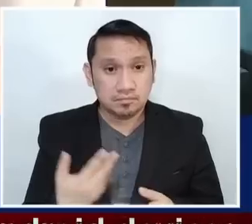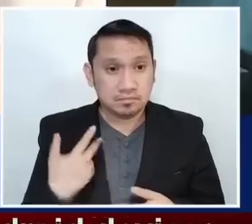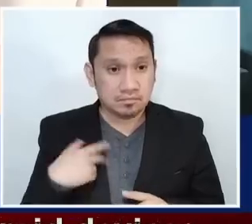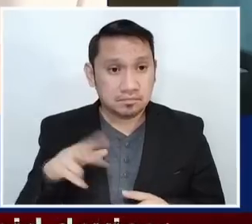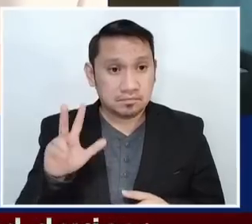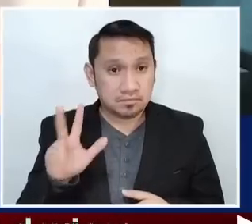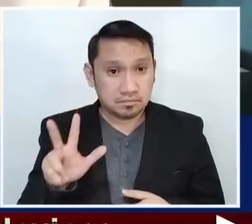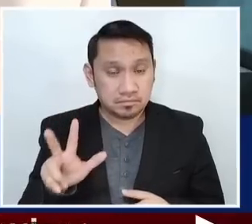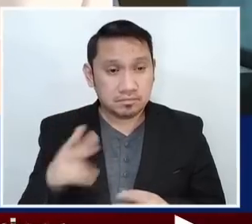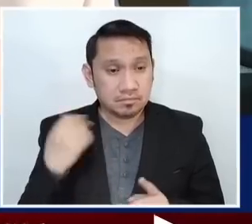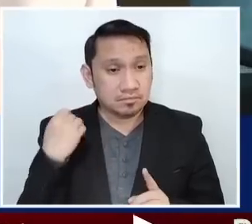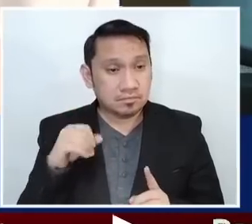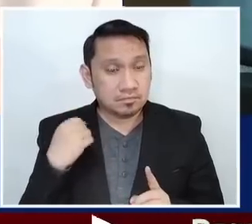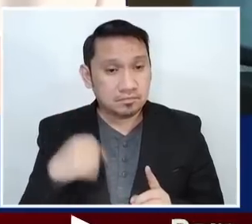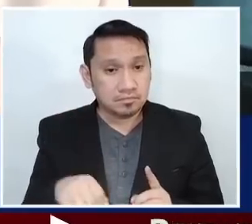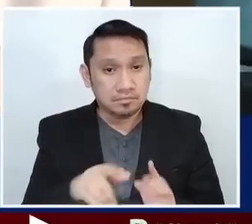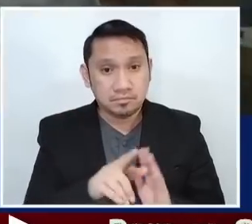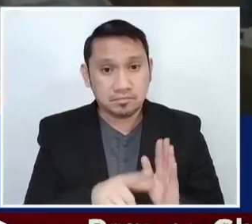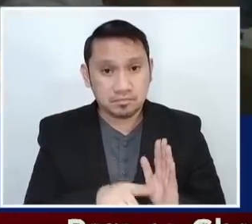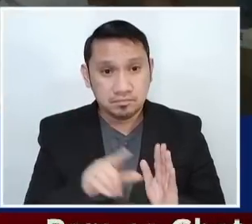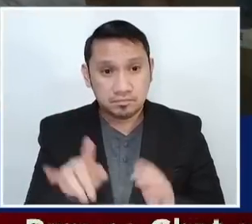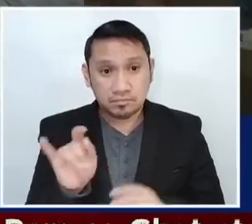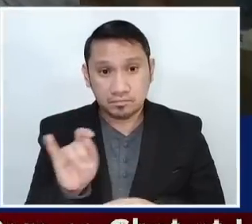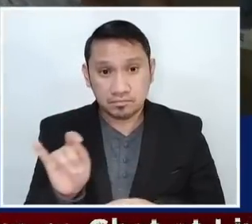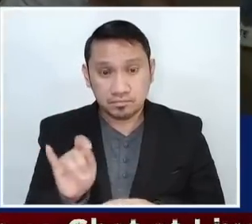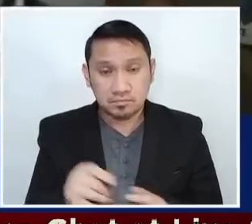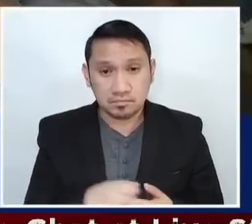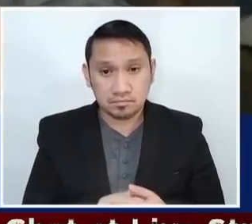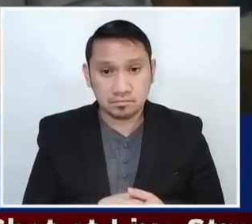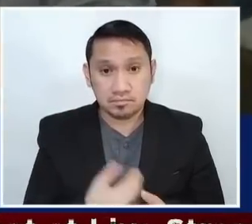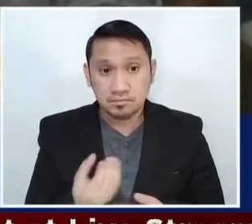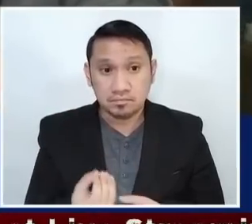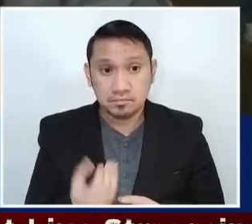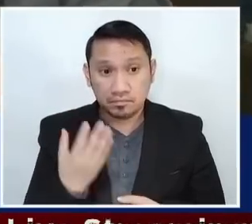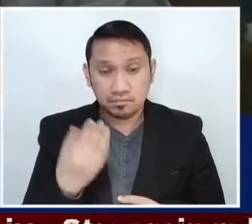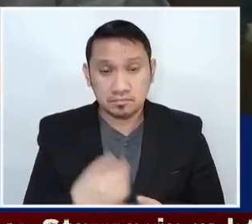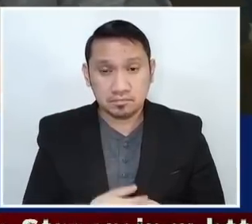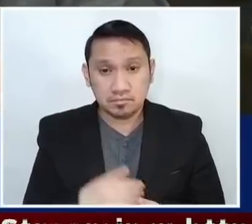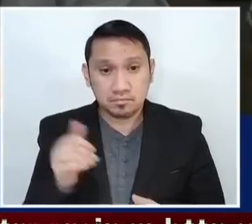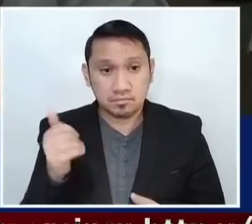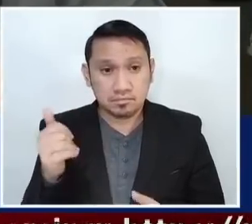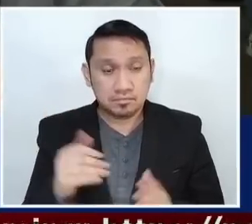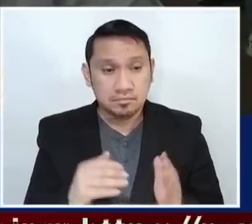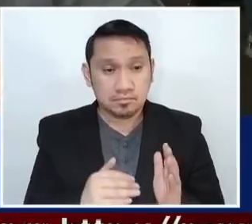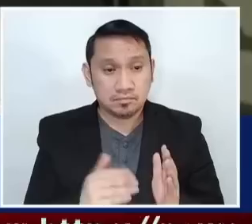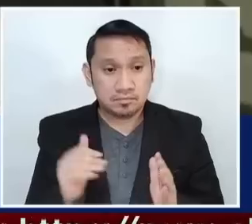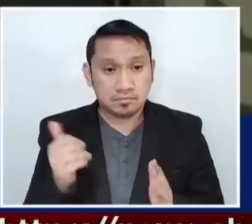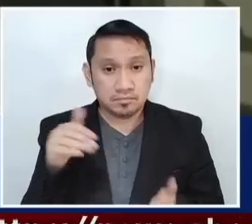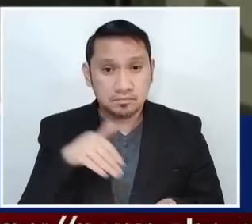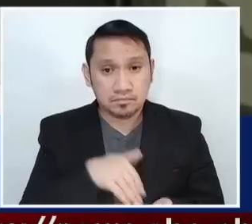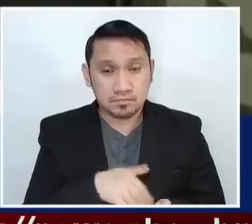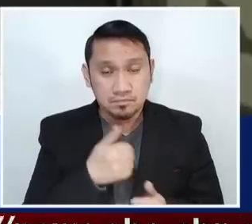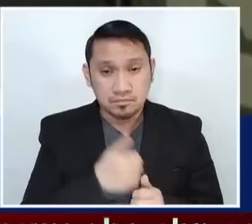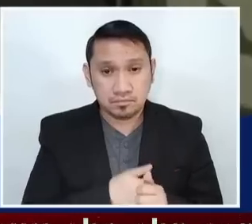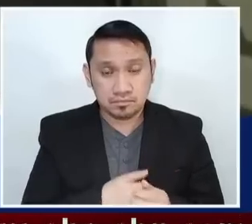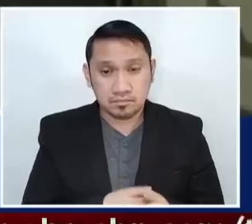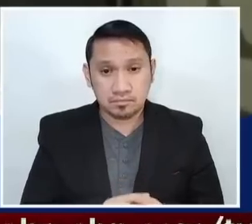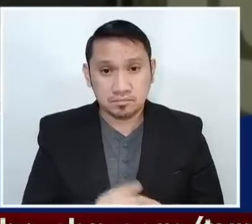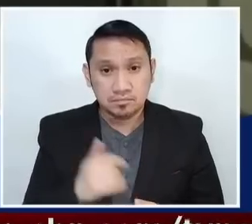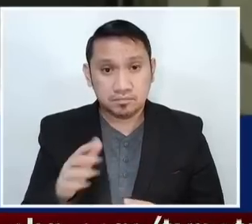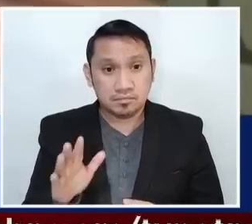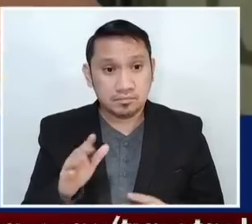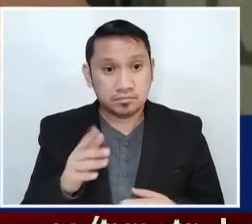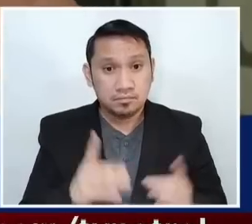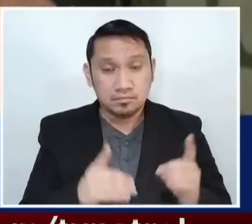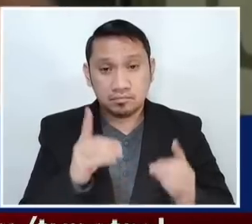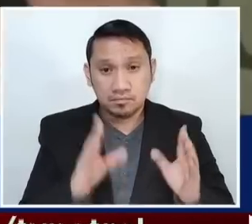violation na ang isa sa mga taxi ni Luisa. Ang halaga ng 2,000 piso agad. Ang isang driver, ma'am,